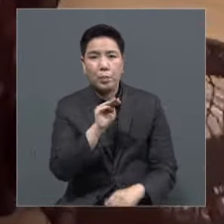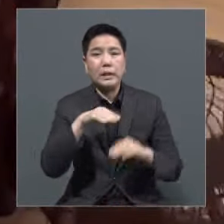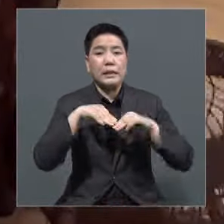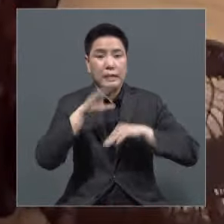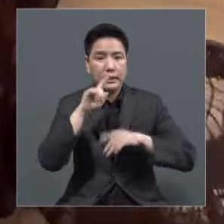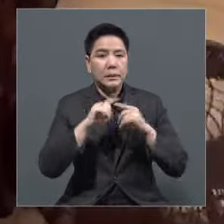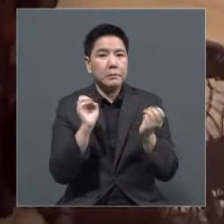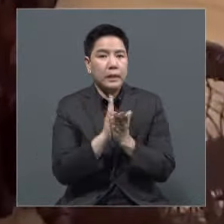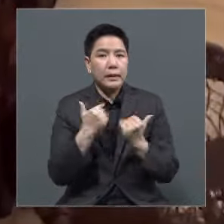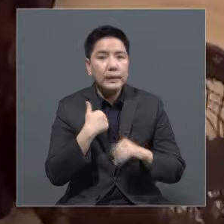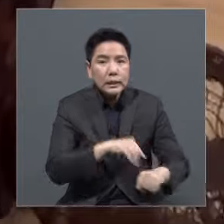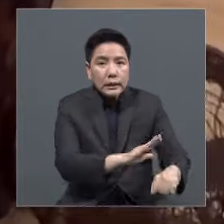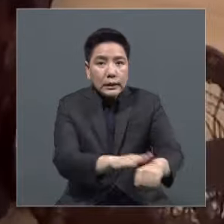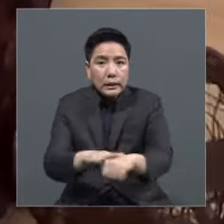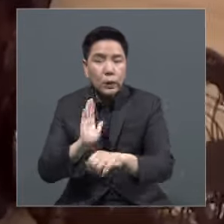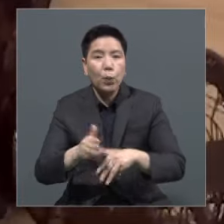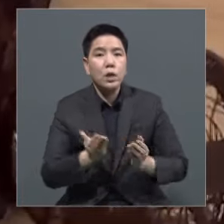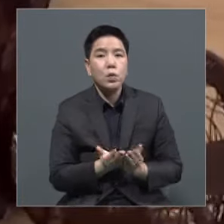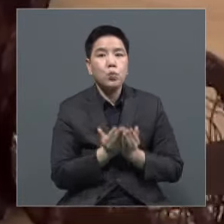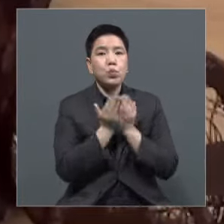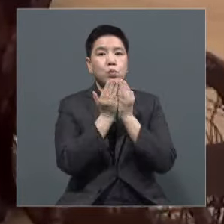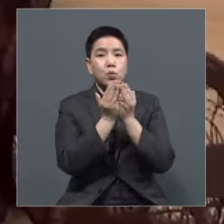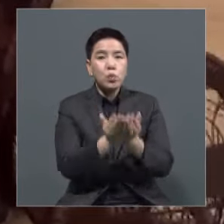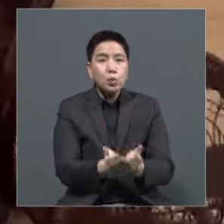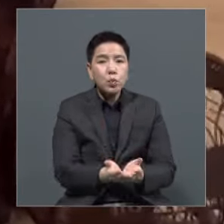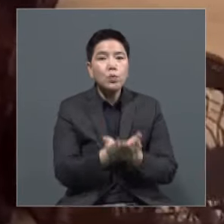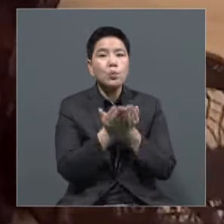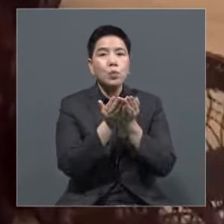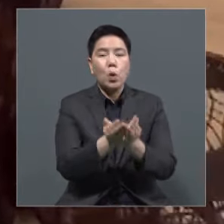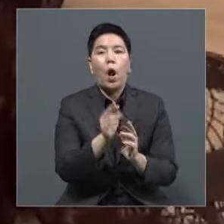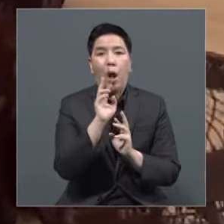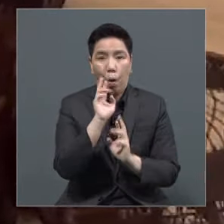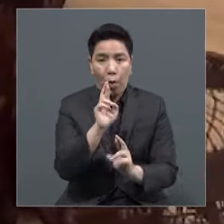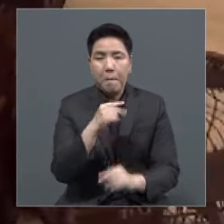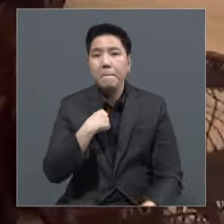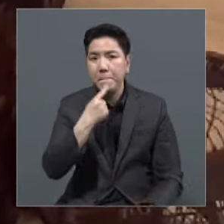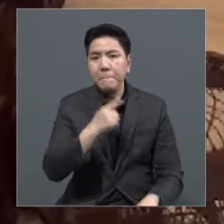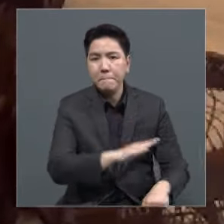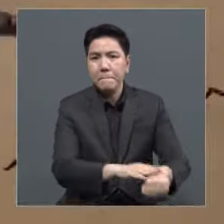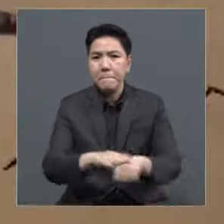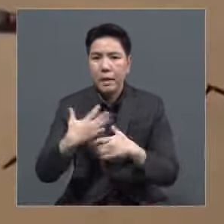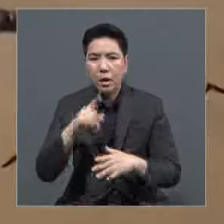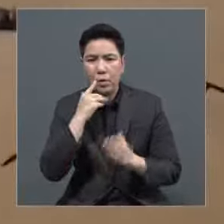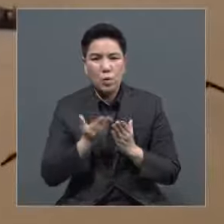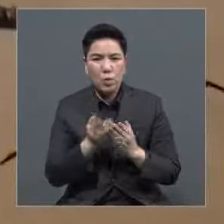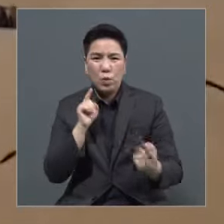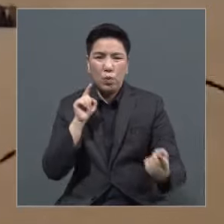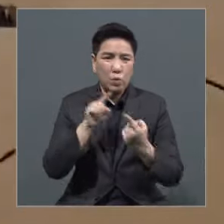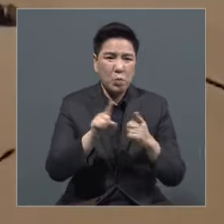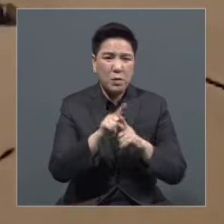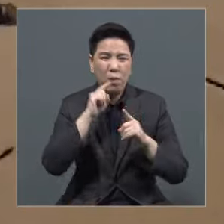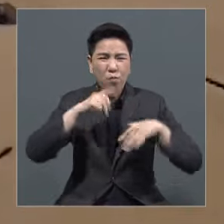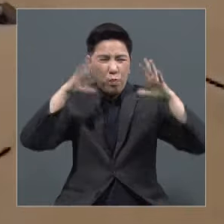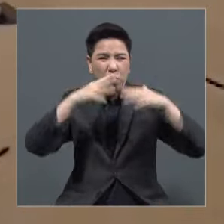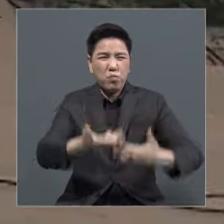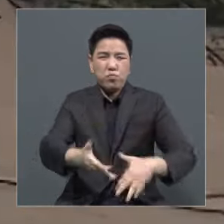นะครับก็ได้ประกาศแจ้งเตือนไปยังชาวเรือนะฮะให้เดินเรือด้วยความระมัดระวังแลก็หลีกเลี่ยงการเดินเรือไปในบริเวณที่มี